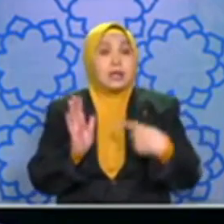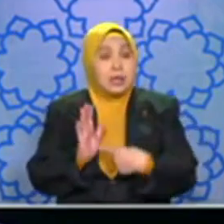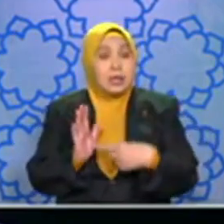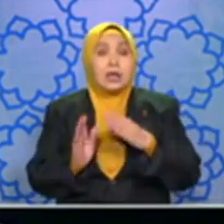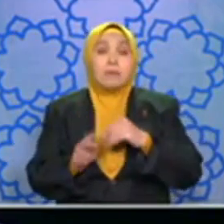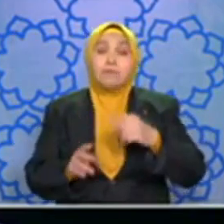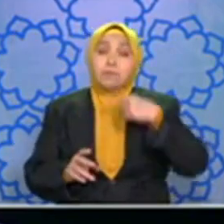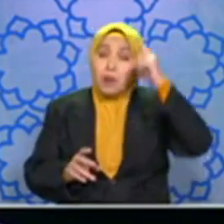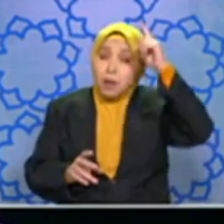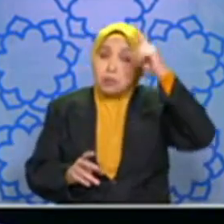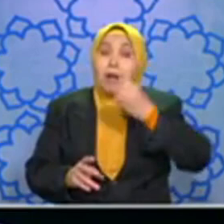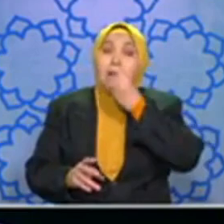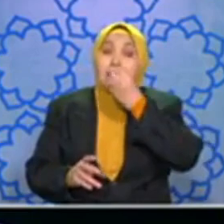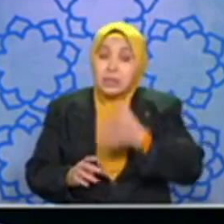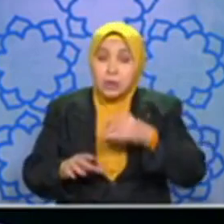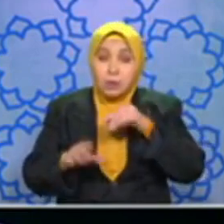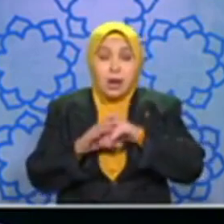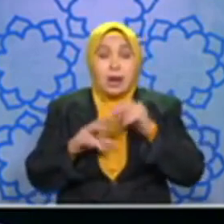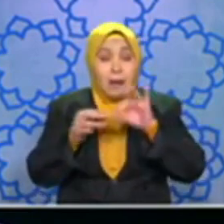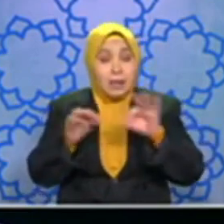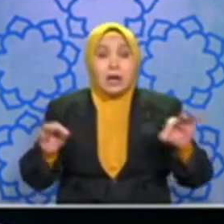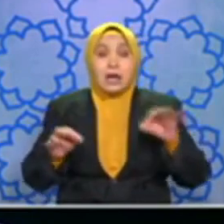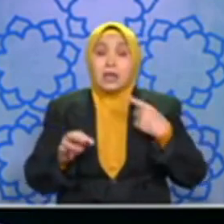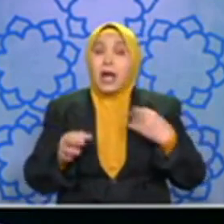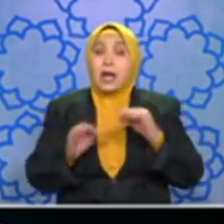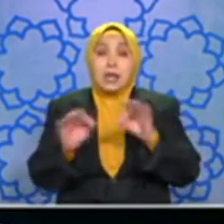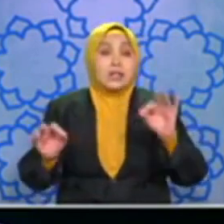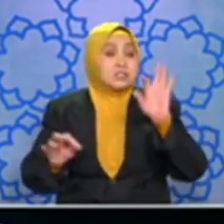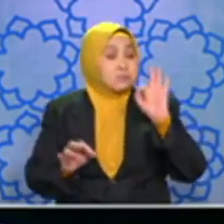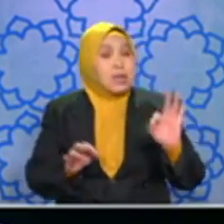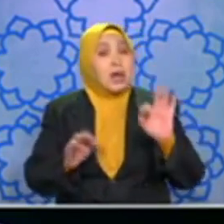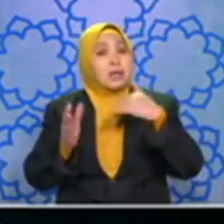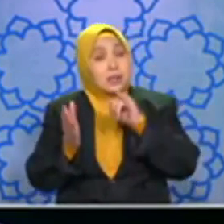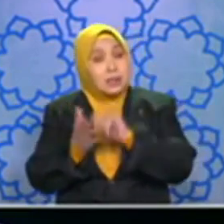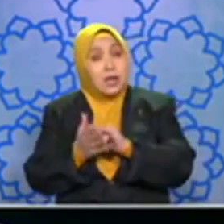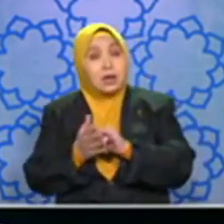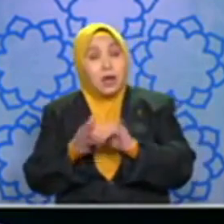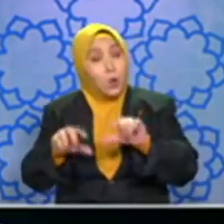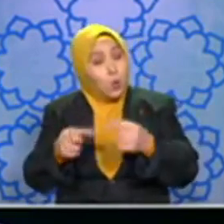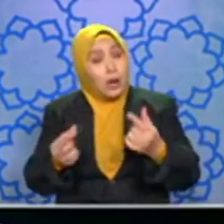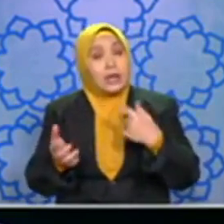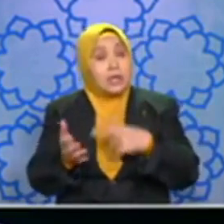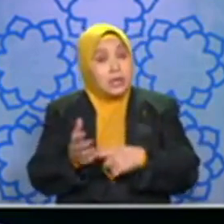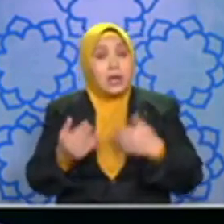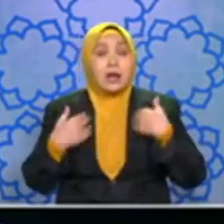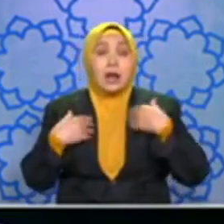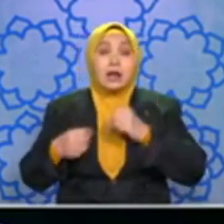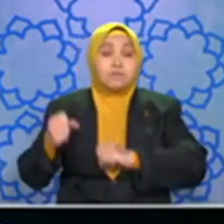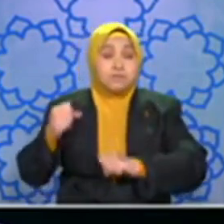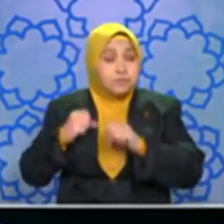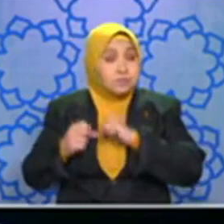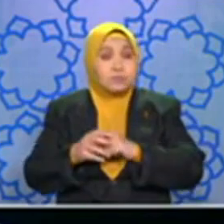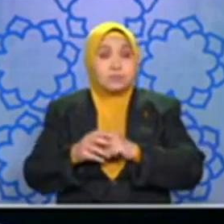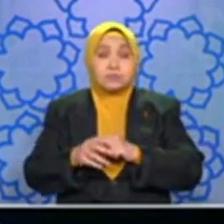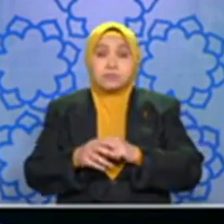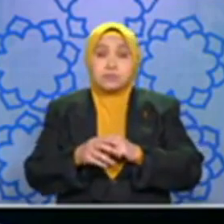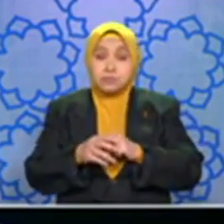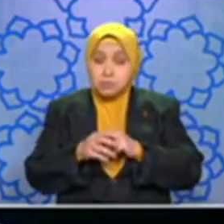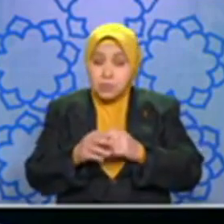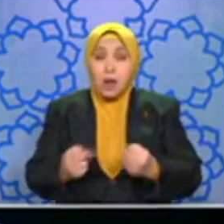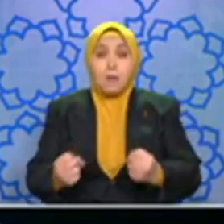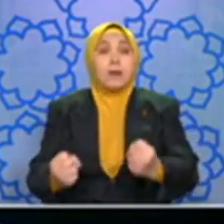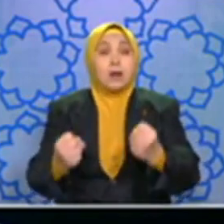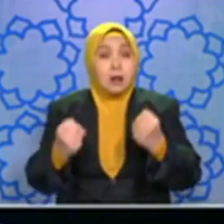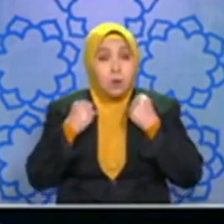ini dalam ayat yang kita dah lihat pada ayat 9 bahawa Quran ini aqwam sifatnya. Dia akan meneguhkan, lebih